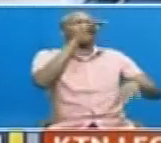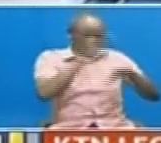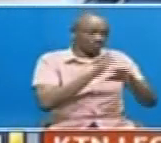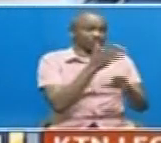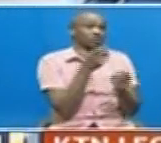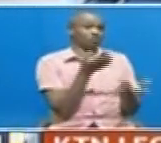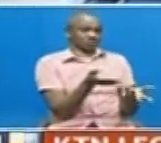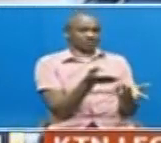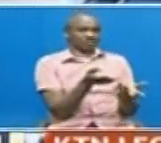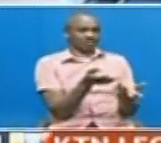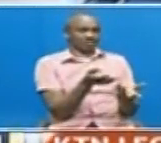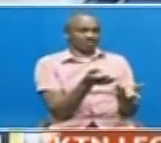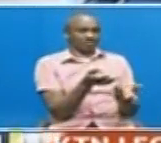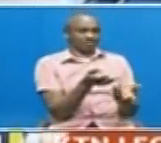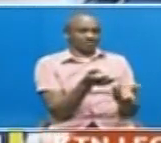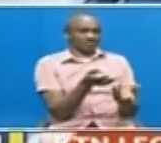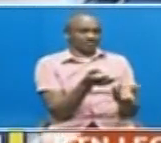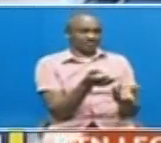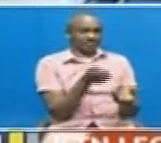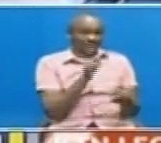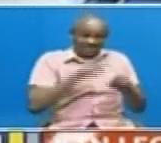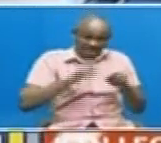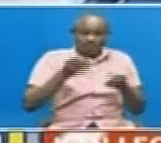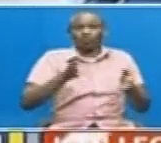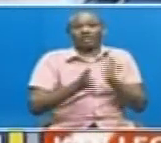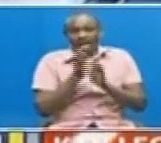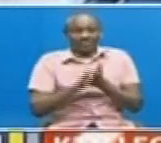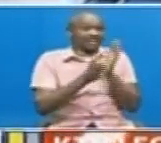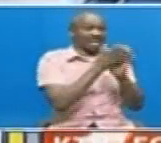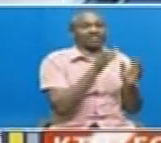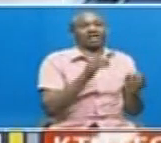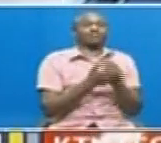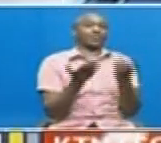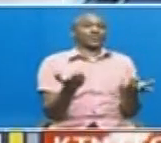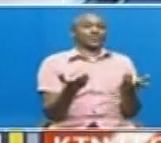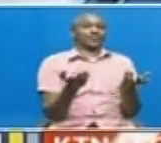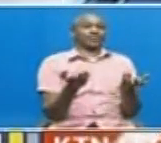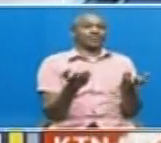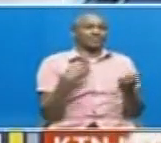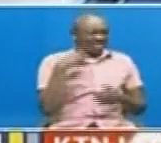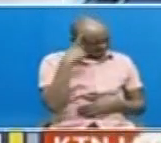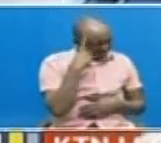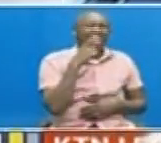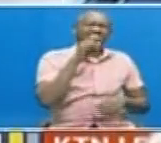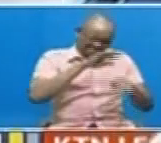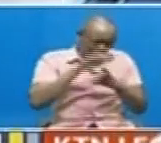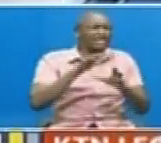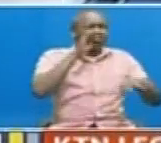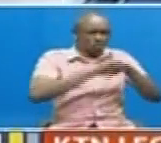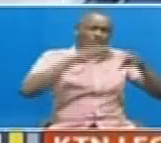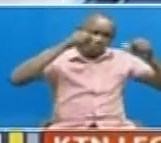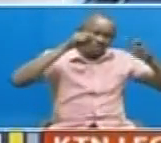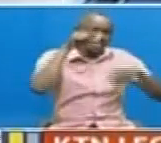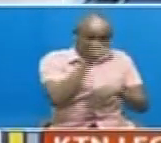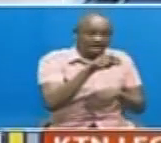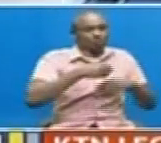ushaona? Kwa hivyo, sawa, hatuna basi, tutasaidia na vipi, ushaona? Sasa, sidhani, toa kitu kizuri. Alafu